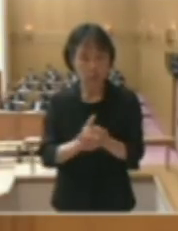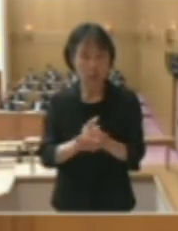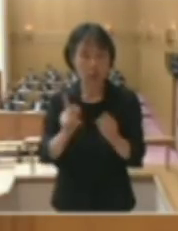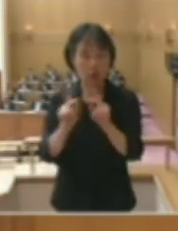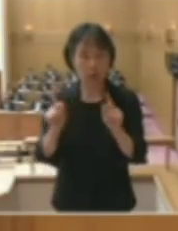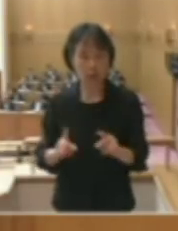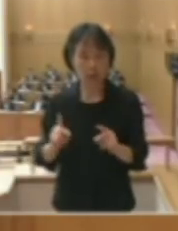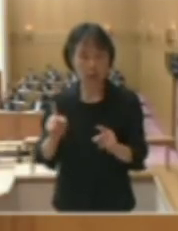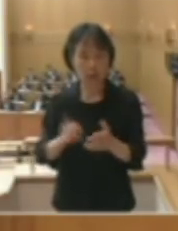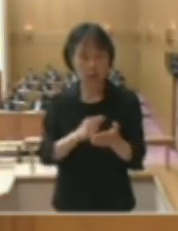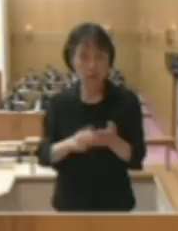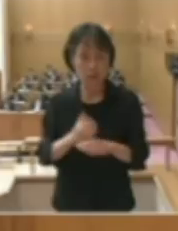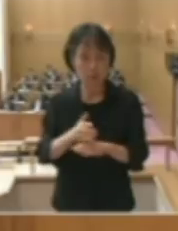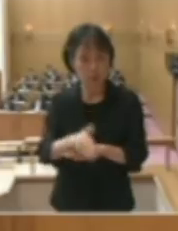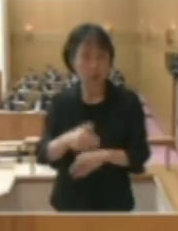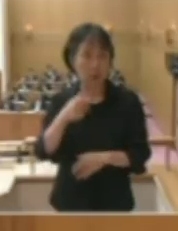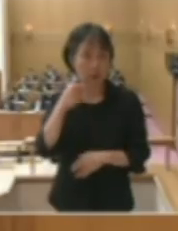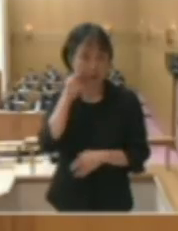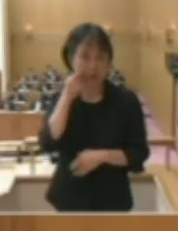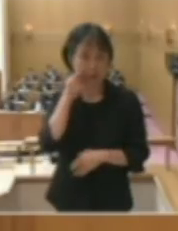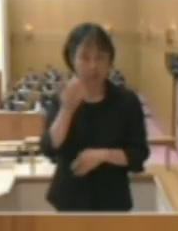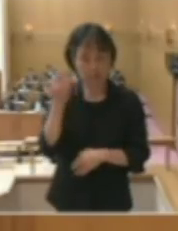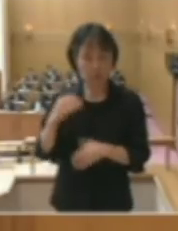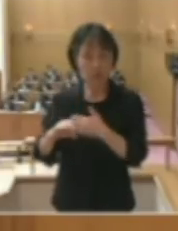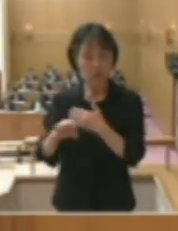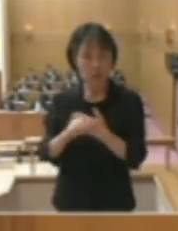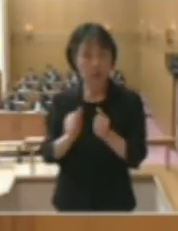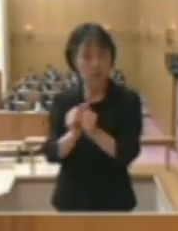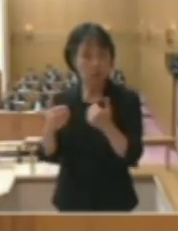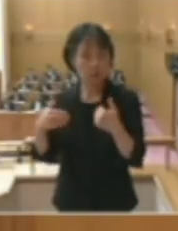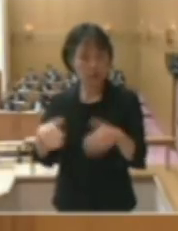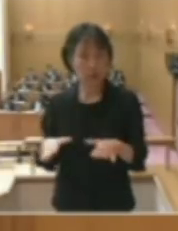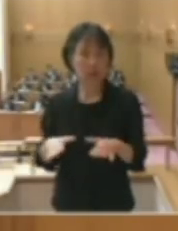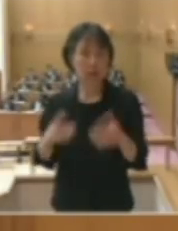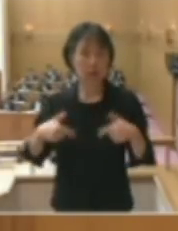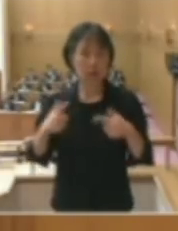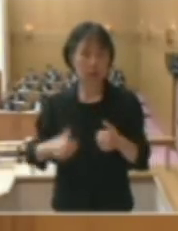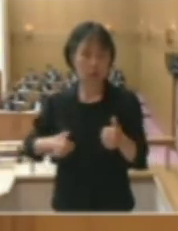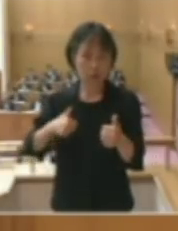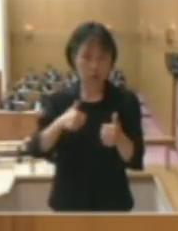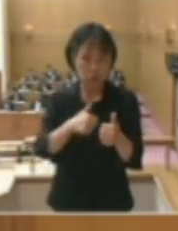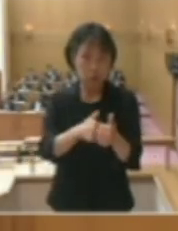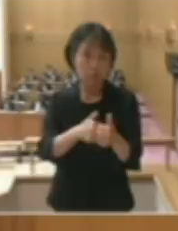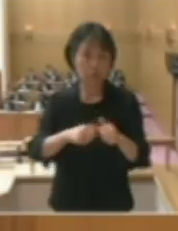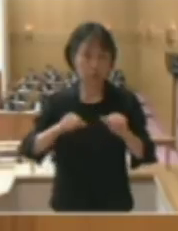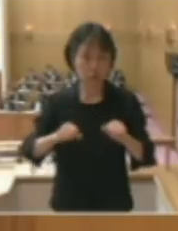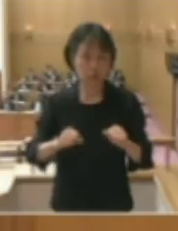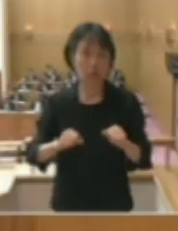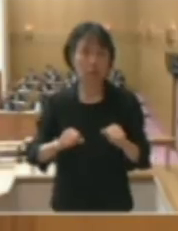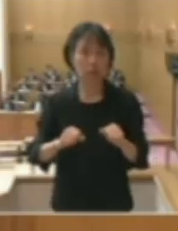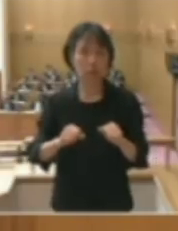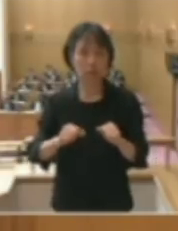ません。前例にとらわれることなく常に挑戦し、活力と魅力に満